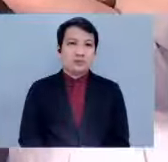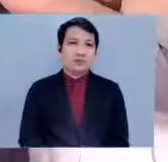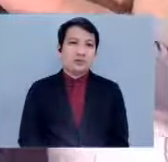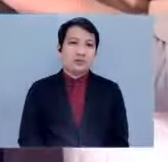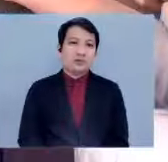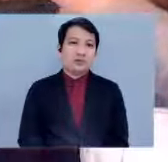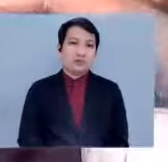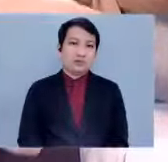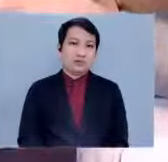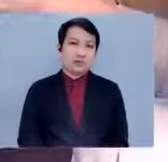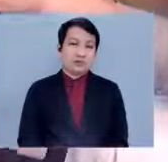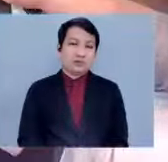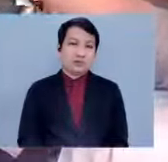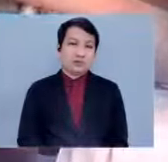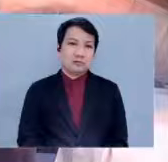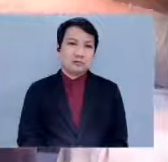Wow!